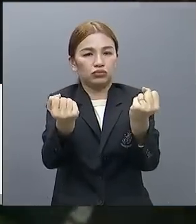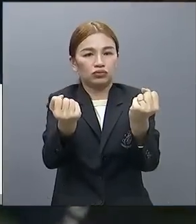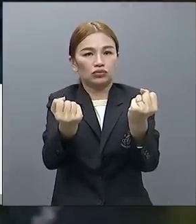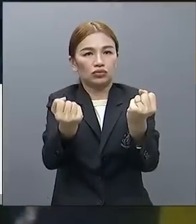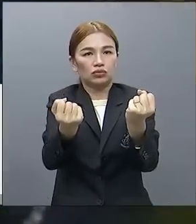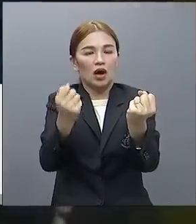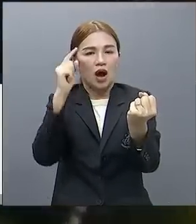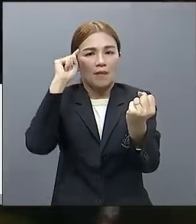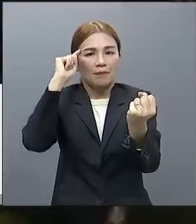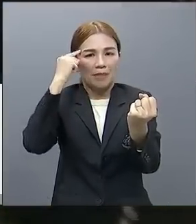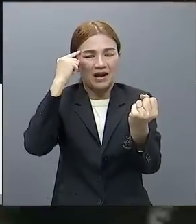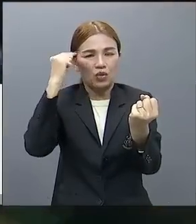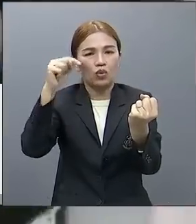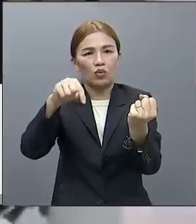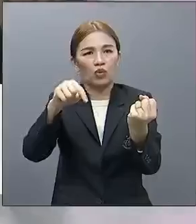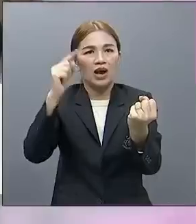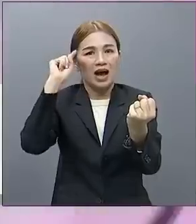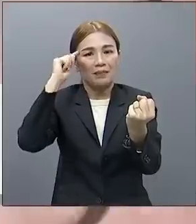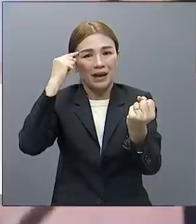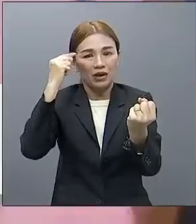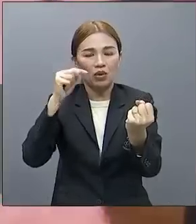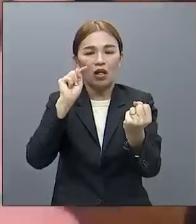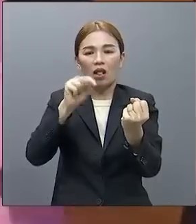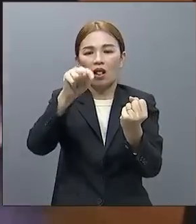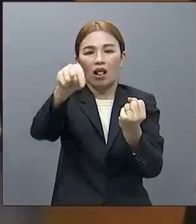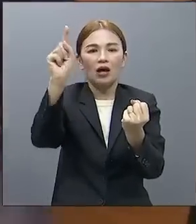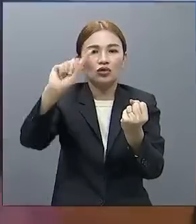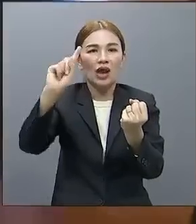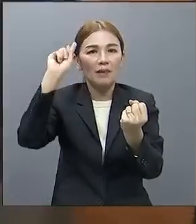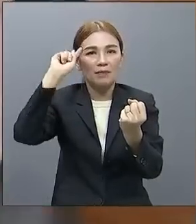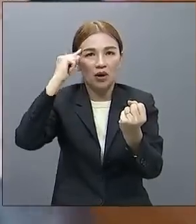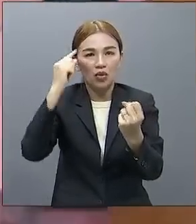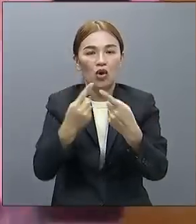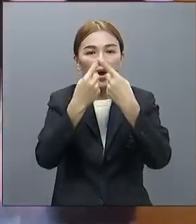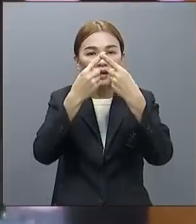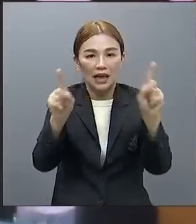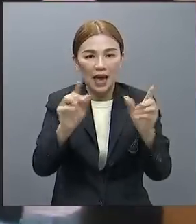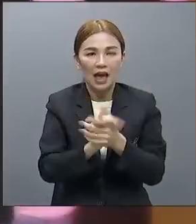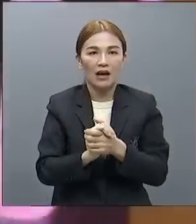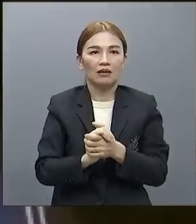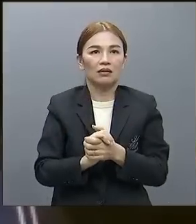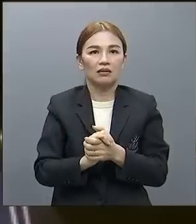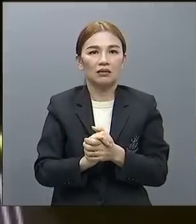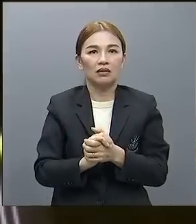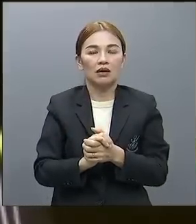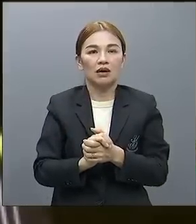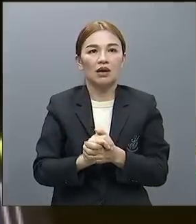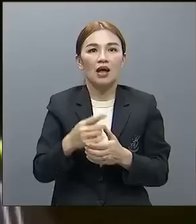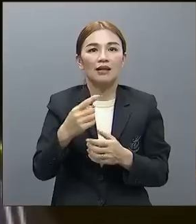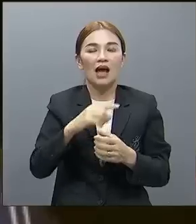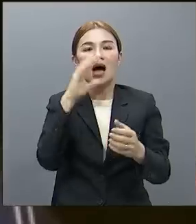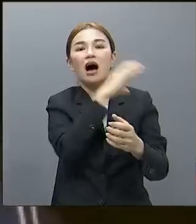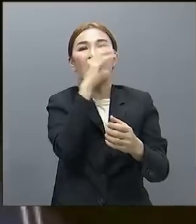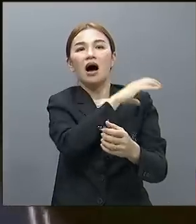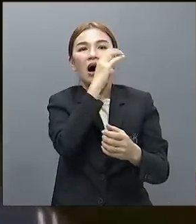ไม่แน่ใจว่าเหตุการณ์เนี่ยไปเกิดขึ้นตรงจุดไหนแต่ช่วงที่นางสาวละลินยารู้ตัวและเรียกอยู่ในสภา